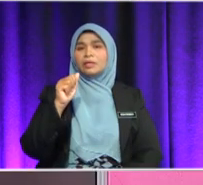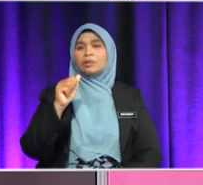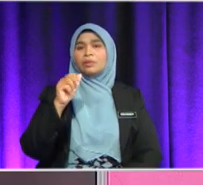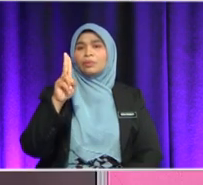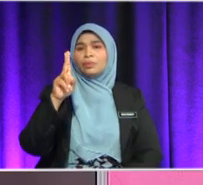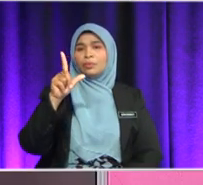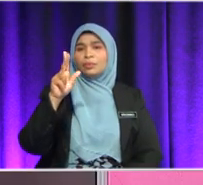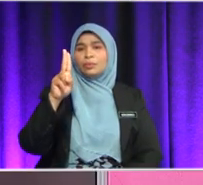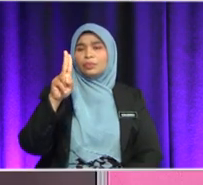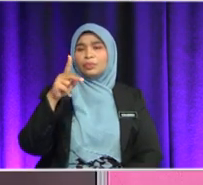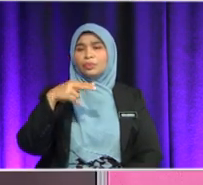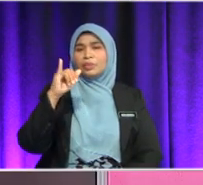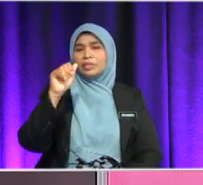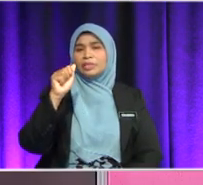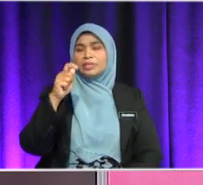uluhiyah